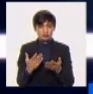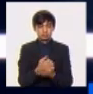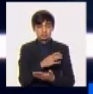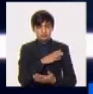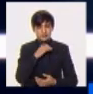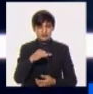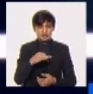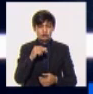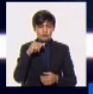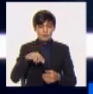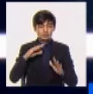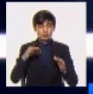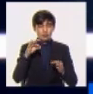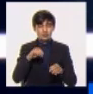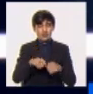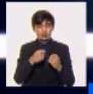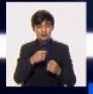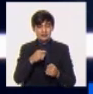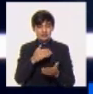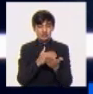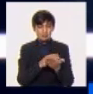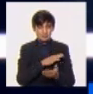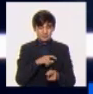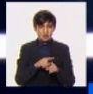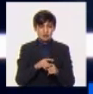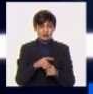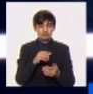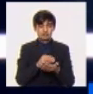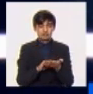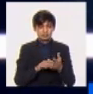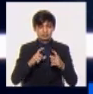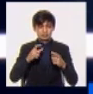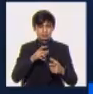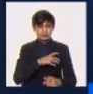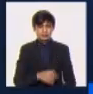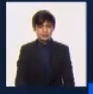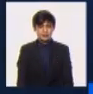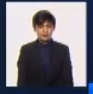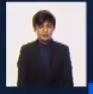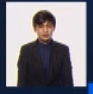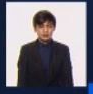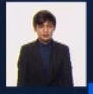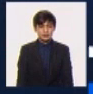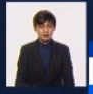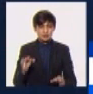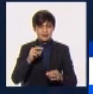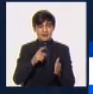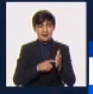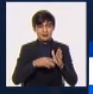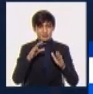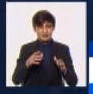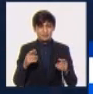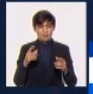шықты. Төтенше жағдай режимін бұзған үшін кәсіпкерге қатысты хаттама толтырылған болатын. Дау Қарағандыдағы